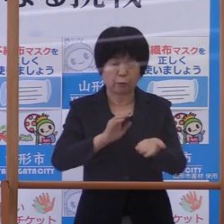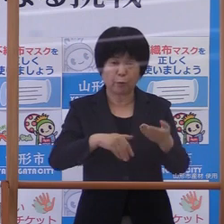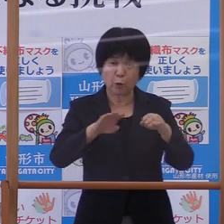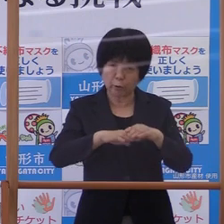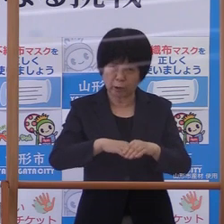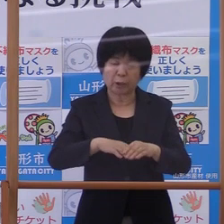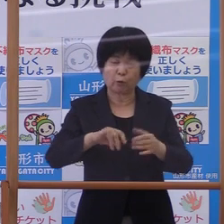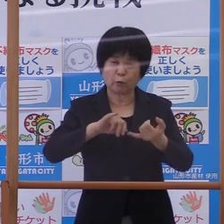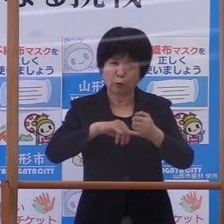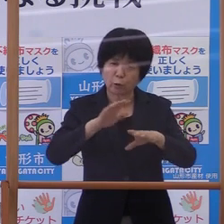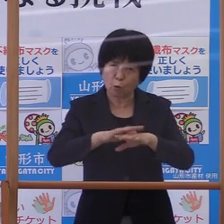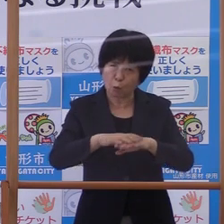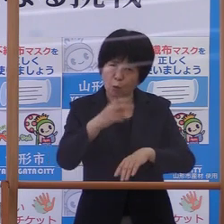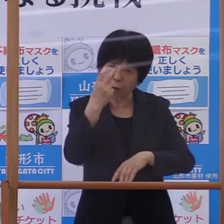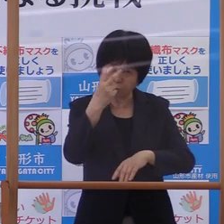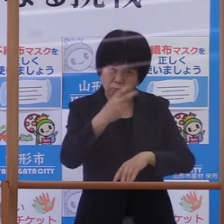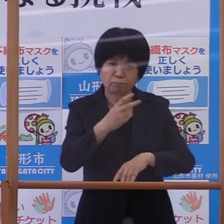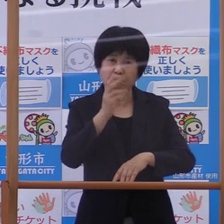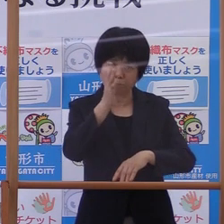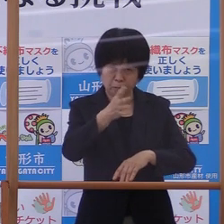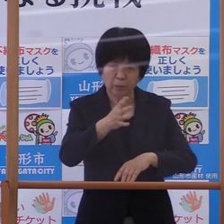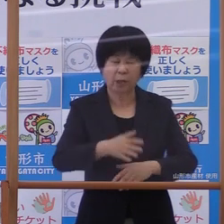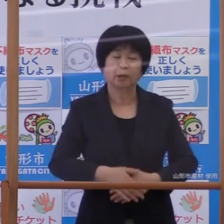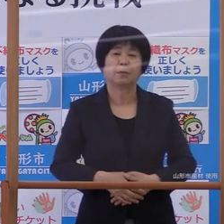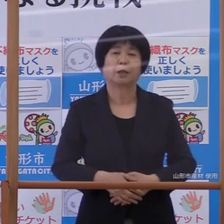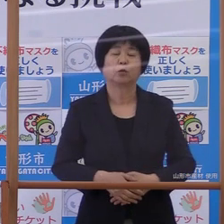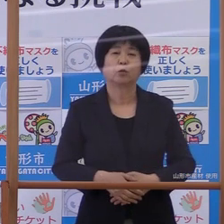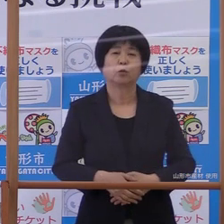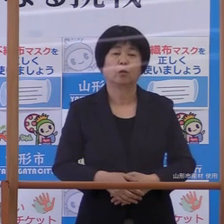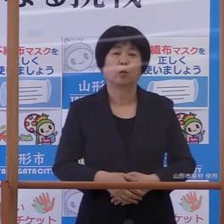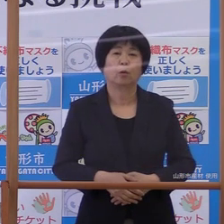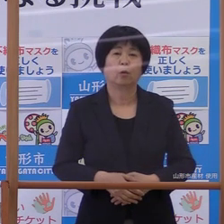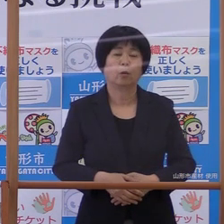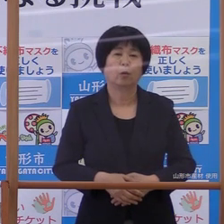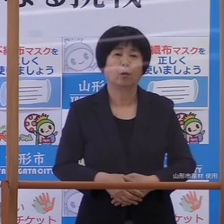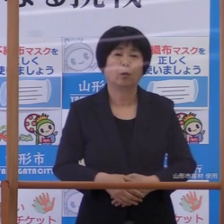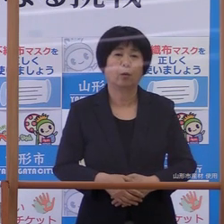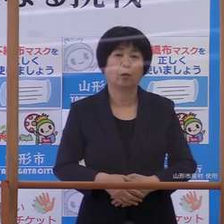をよくご確認いただきますようお願いを申し上げます。